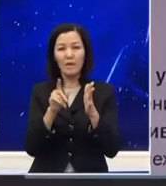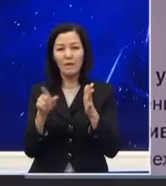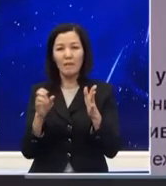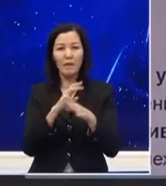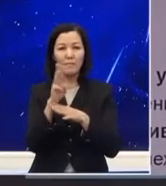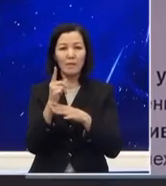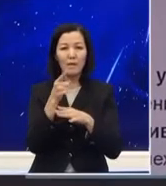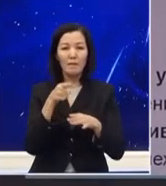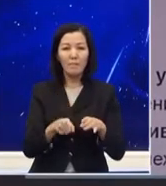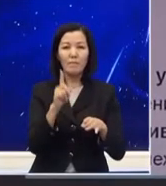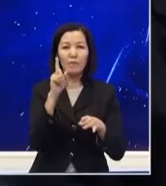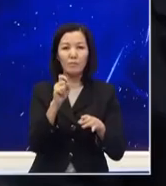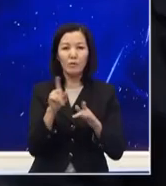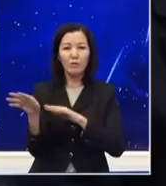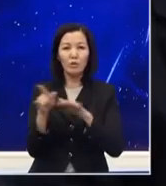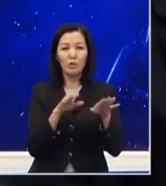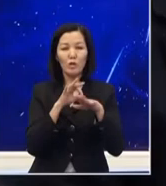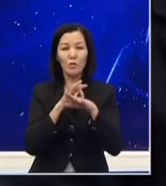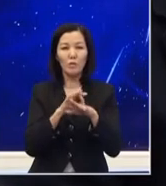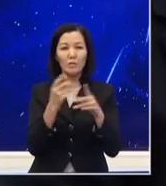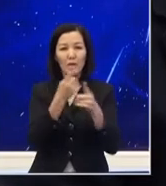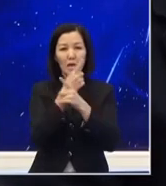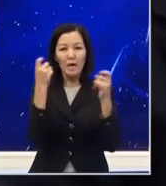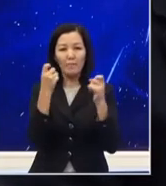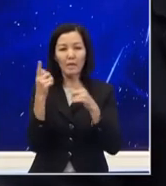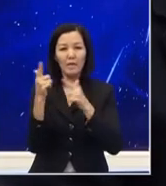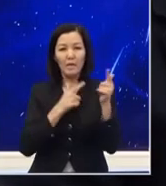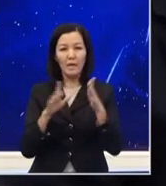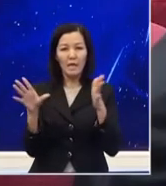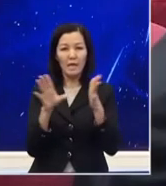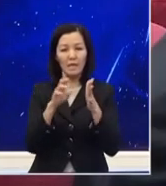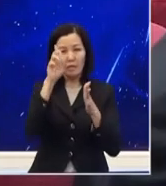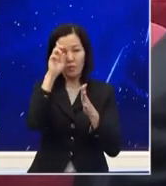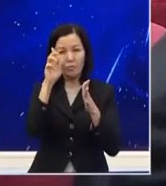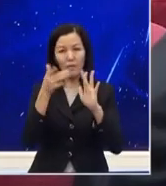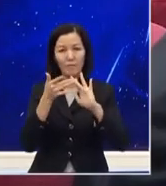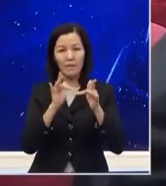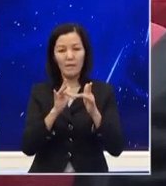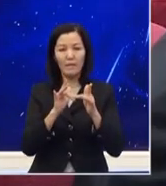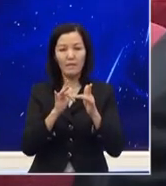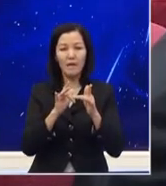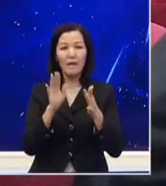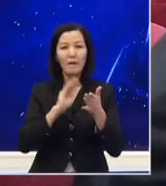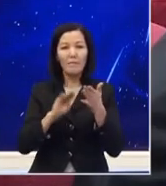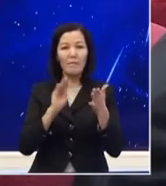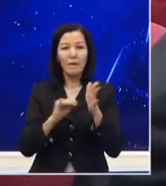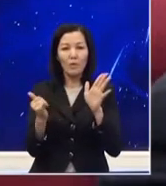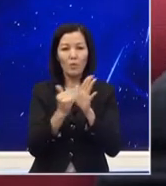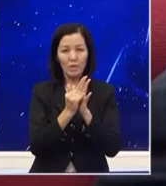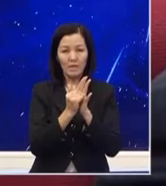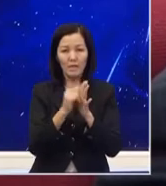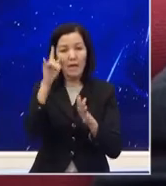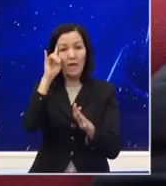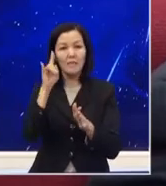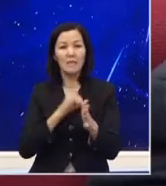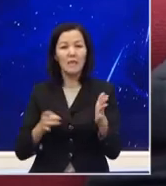қамтылып, 1100 іс-шара өткізіліп, ақпараттық материалдар әзірленіп, электронды үкімет порталында бақта орналастырылған.